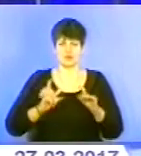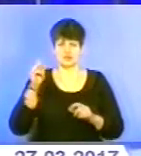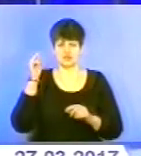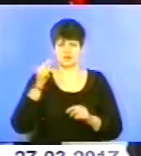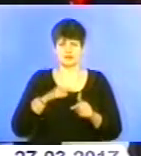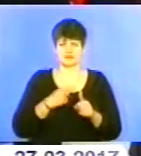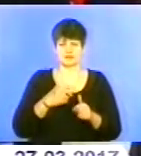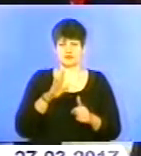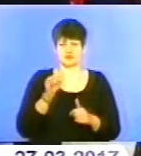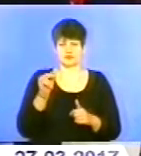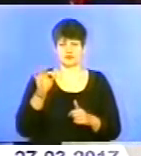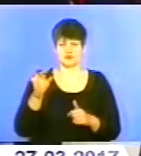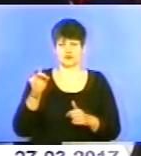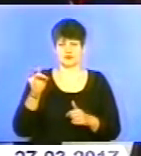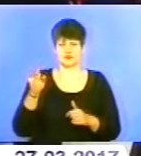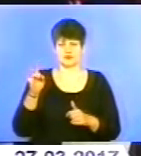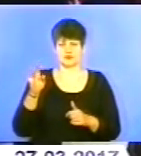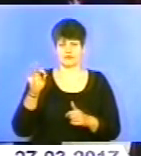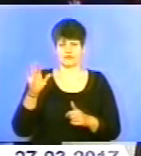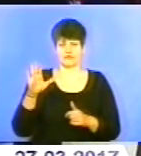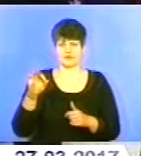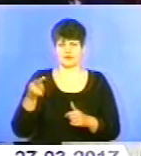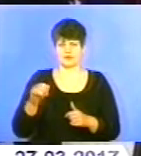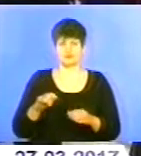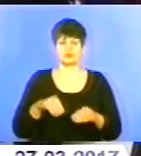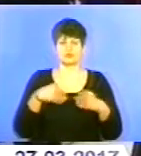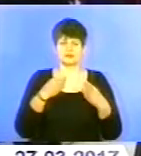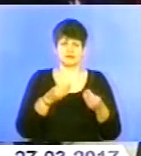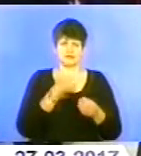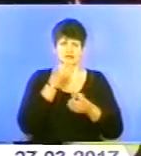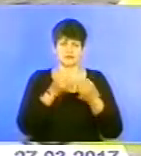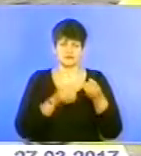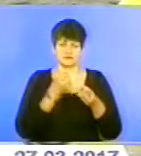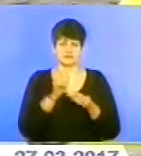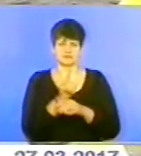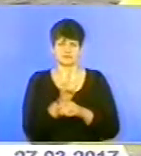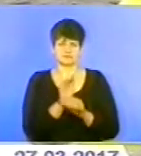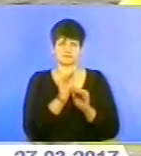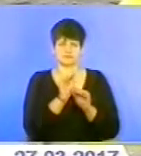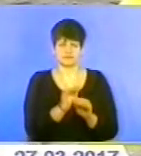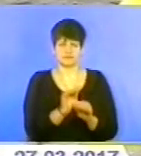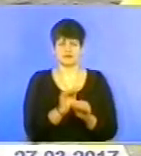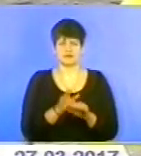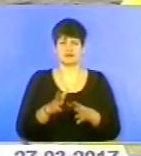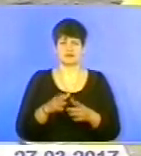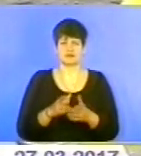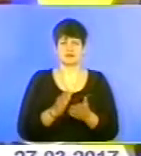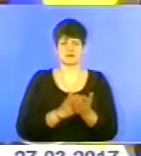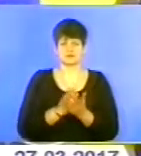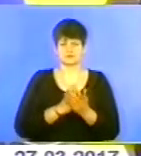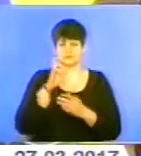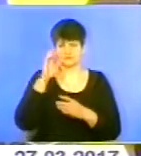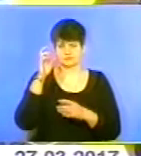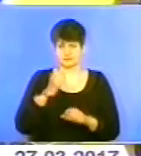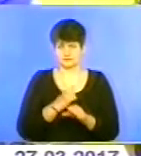Чорновола. Поклали вінки, корзини з квітами, запалили свічку, у супроводі духівників відправили поминальну